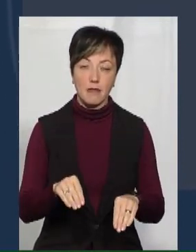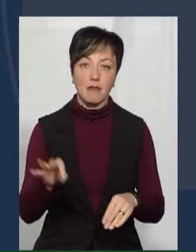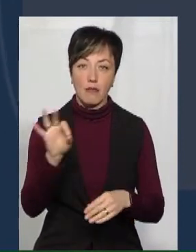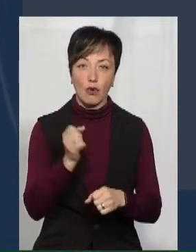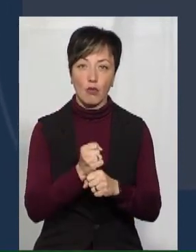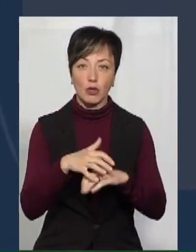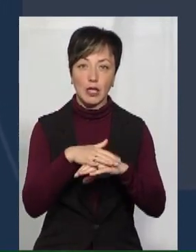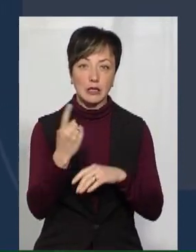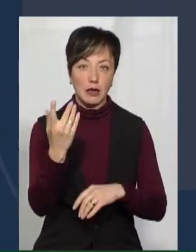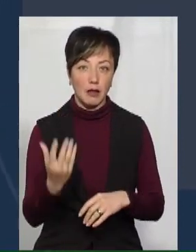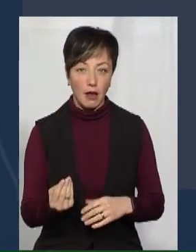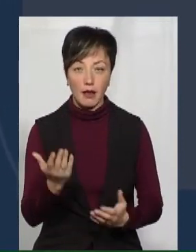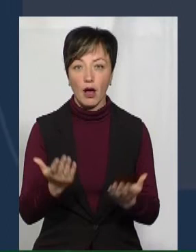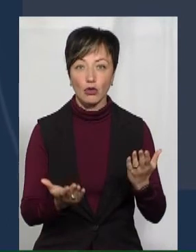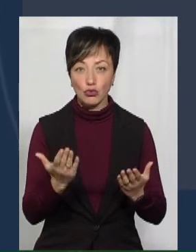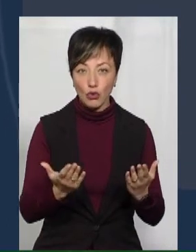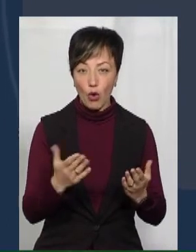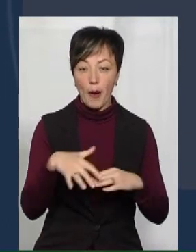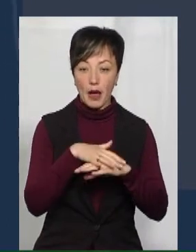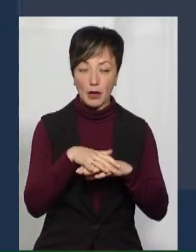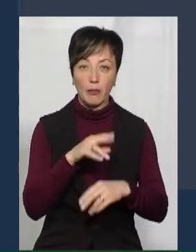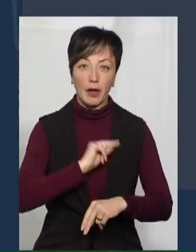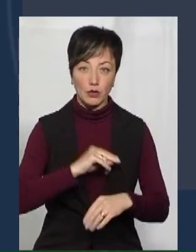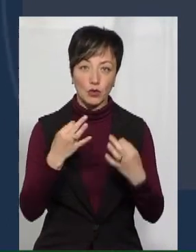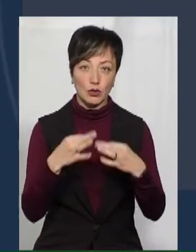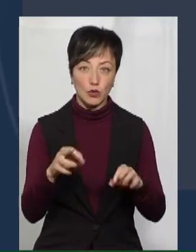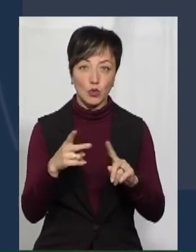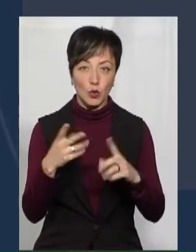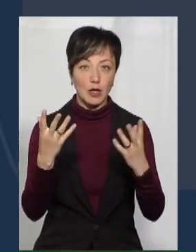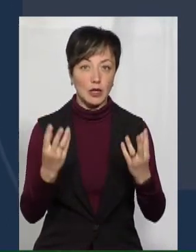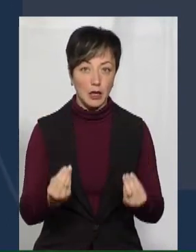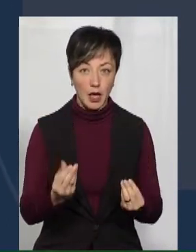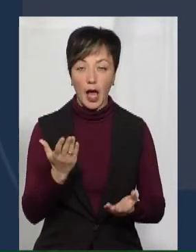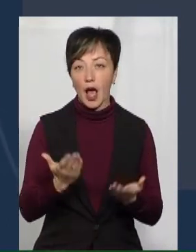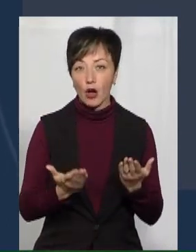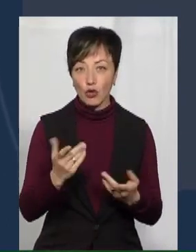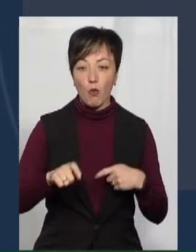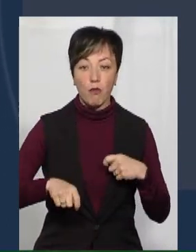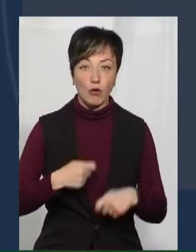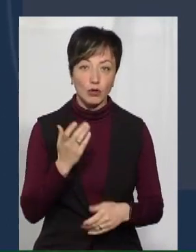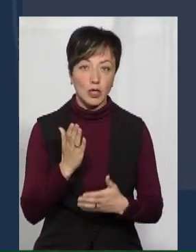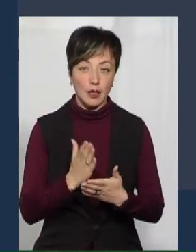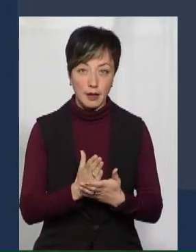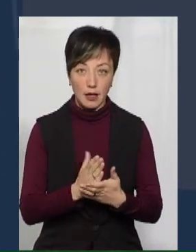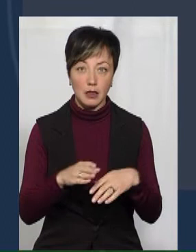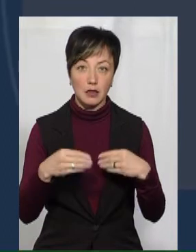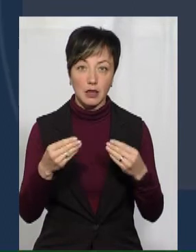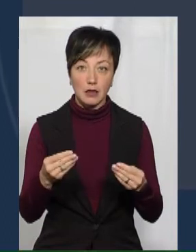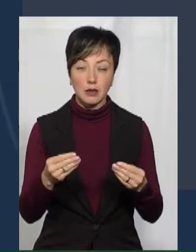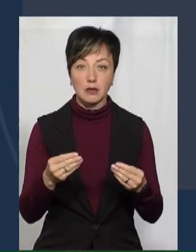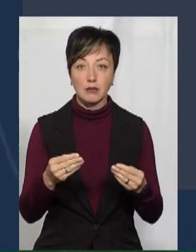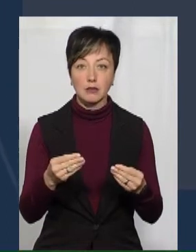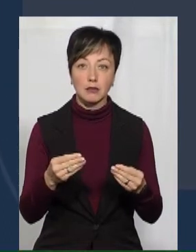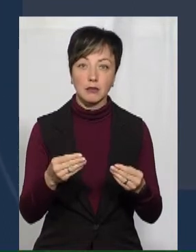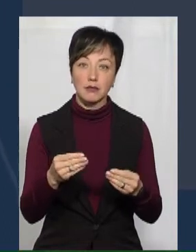роботу ринку за день. Якщо він працює, йому дається дозвіл на другий день працювати. Якщо порушення, дається пропозиція